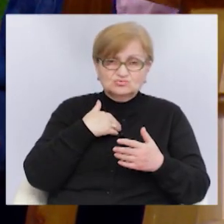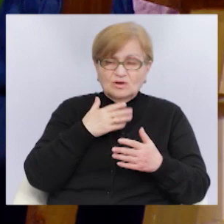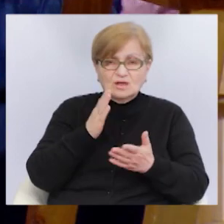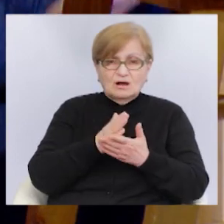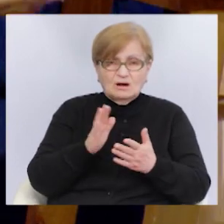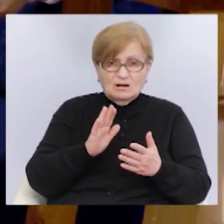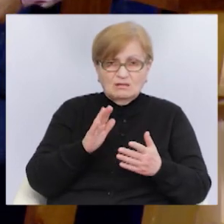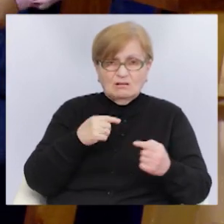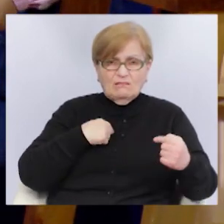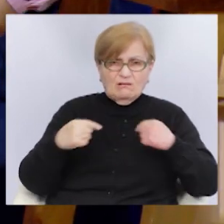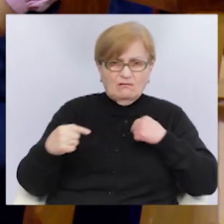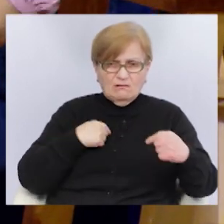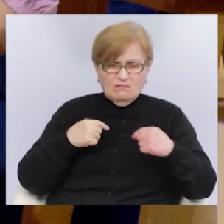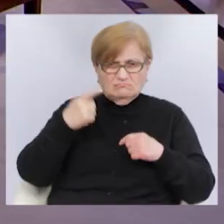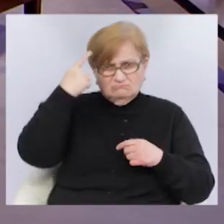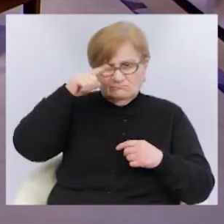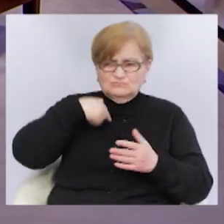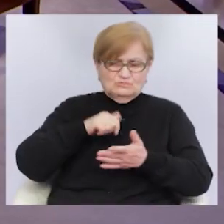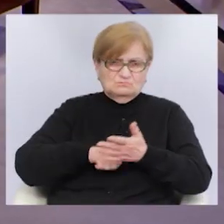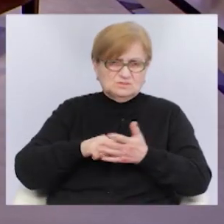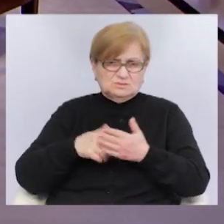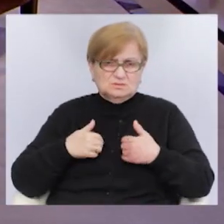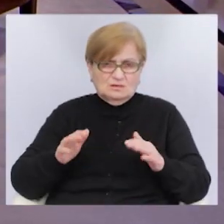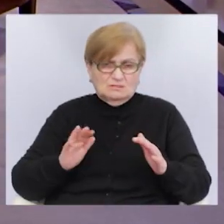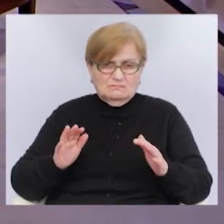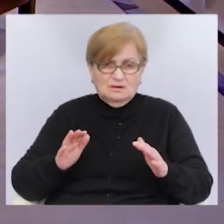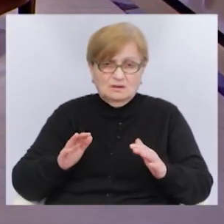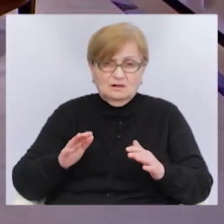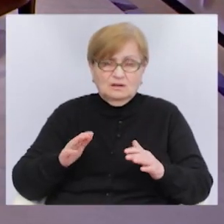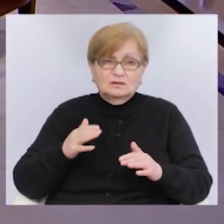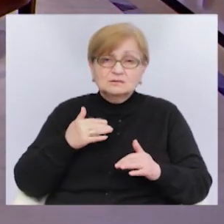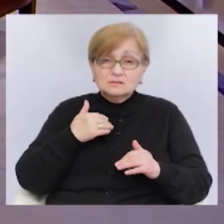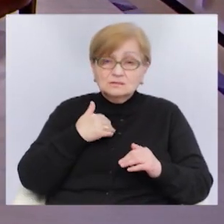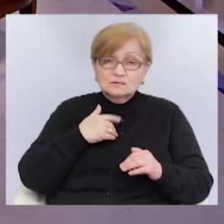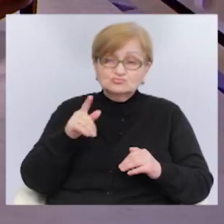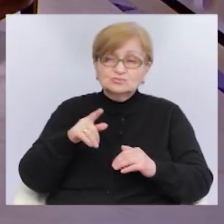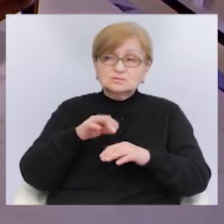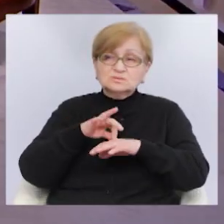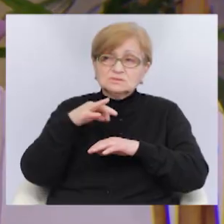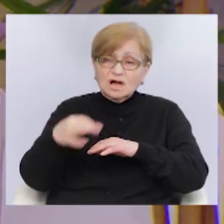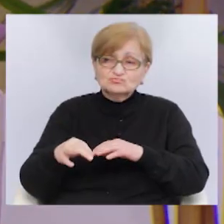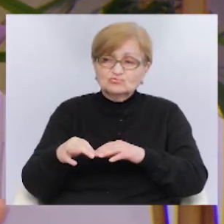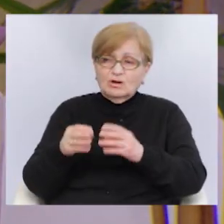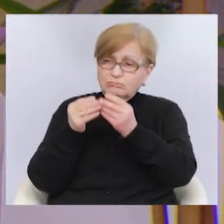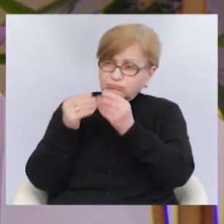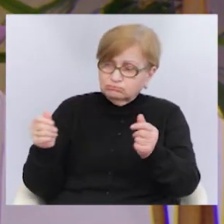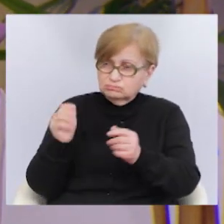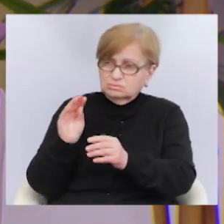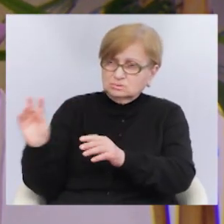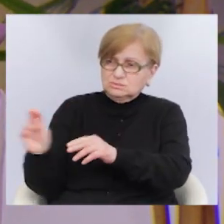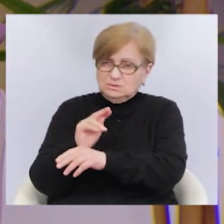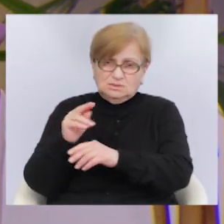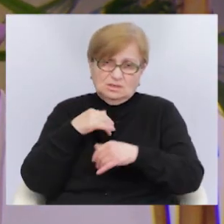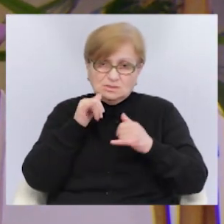ამ ადამიანის ტანჯვის. და ასევე არც ჩვენს ძალებში არის ბოლომდე, რომ ეს ტანჯვა გავაქროთ. მიუხედავად იმისა,